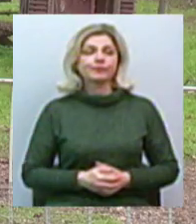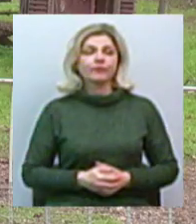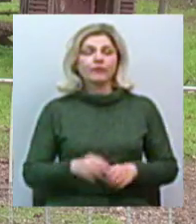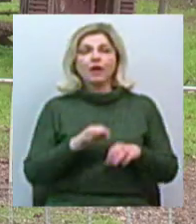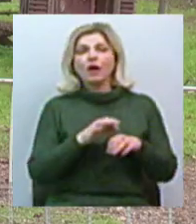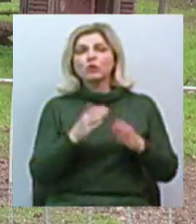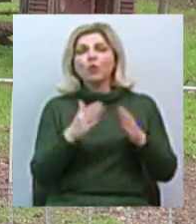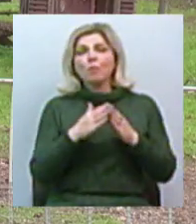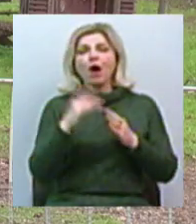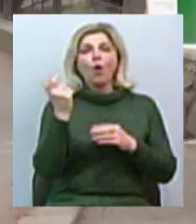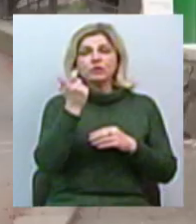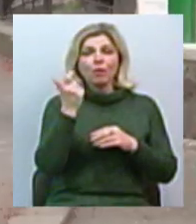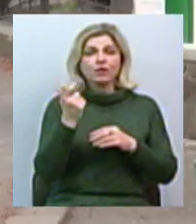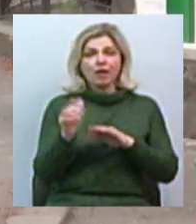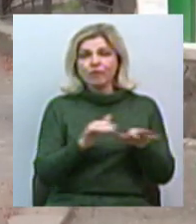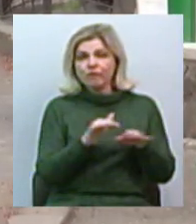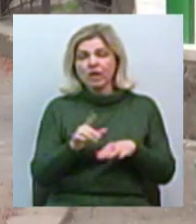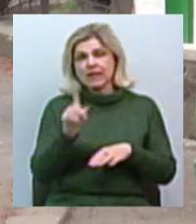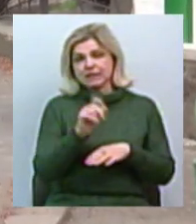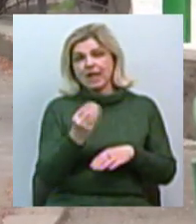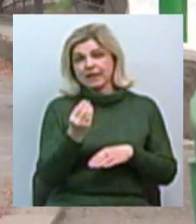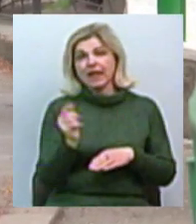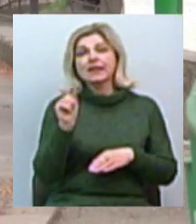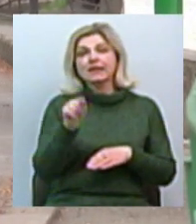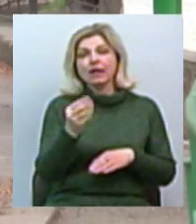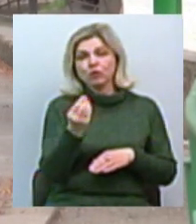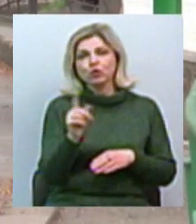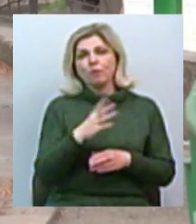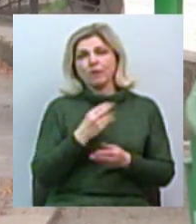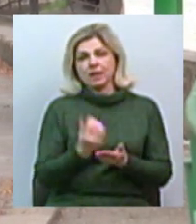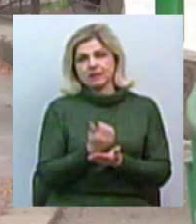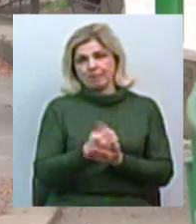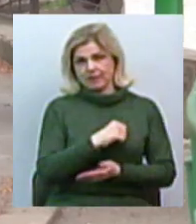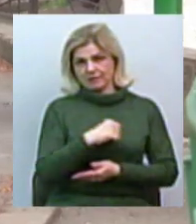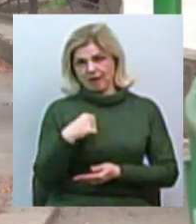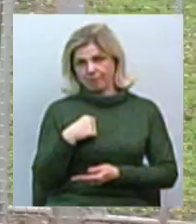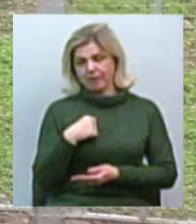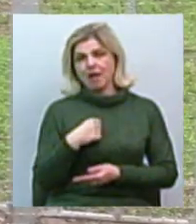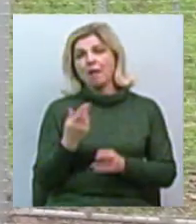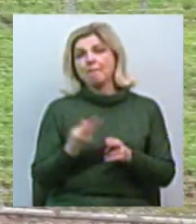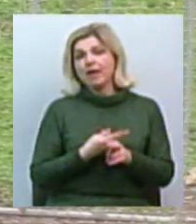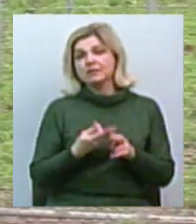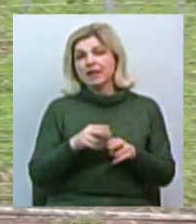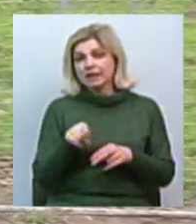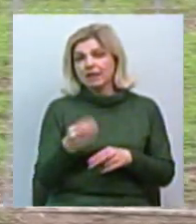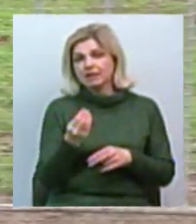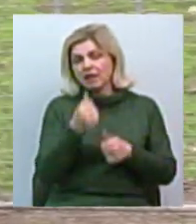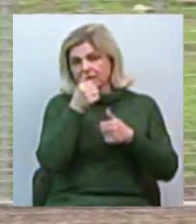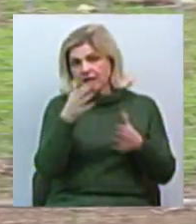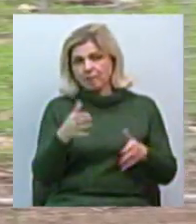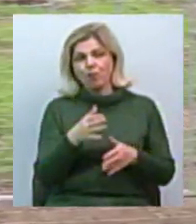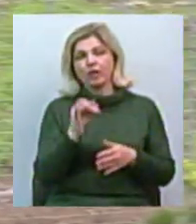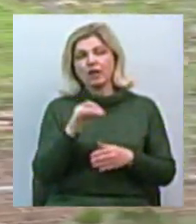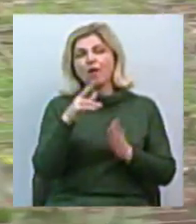Ведення домашнього господарства – це все за рахунок тих грошей, які ми заробляємо самостійно. Без них ми не можемо ні пофарбувати,